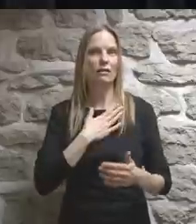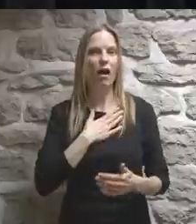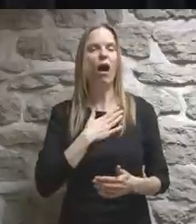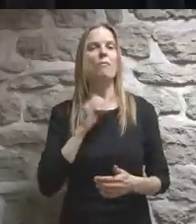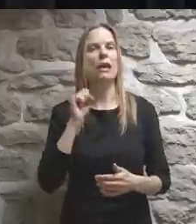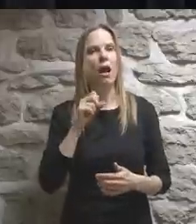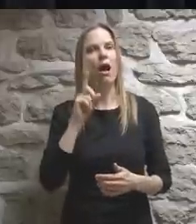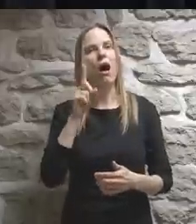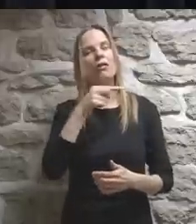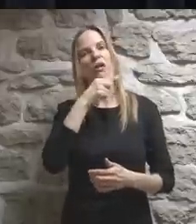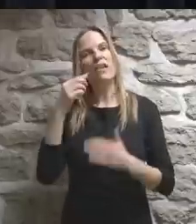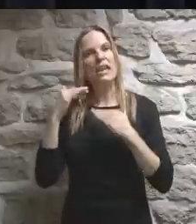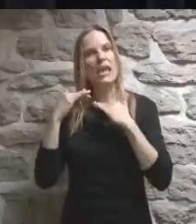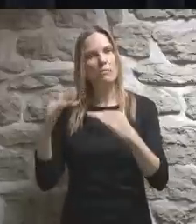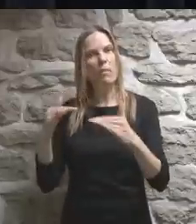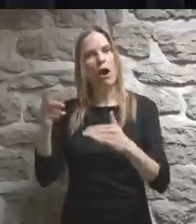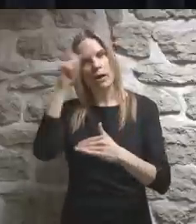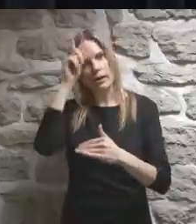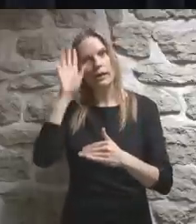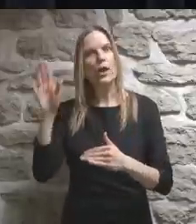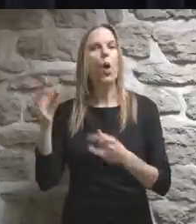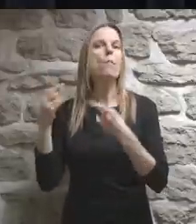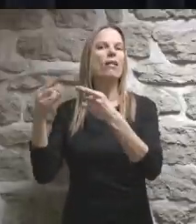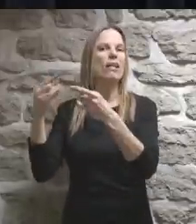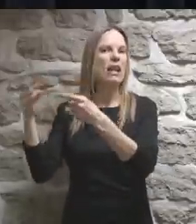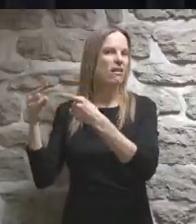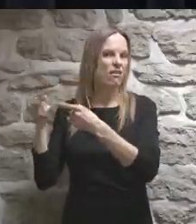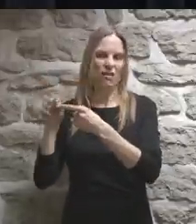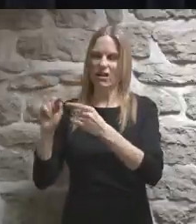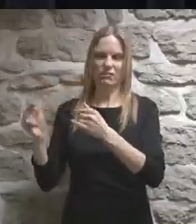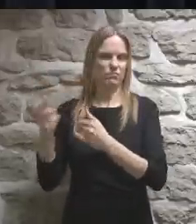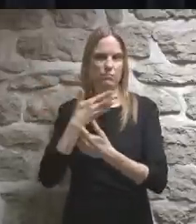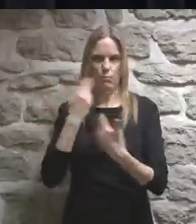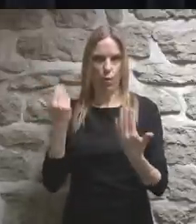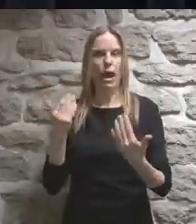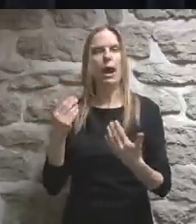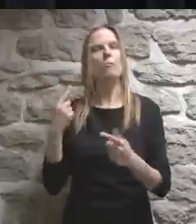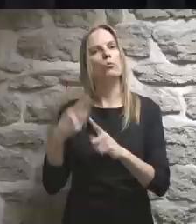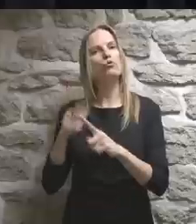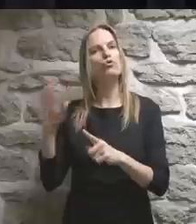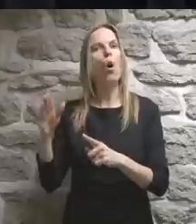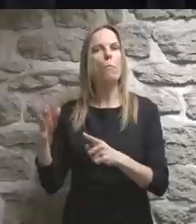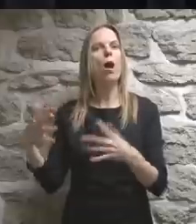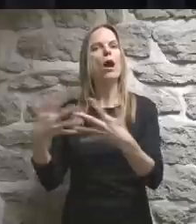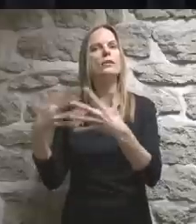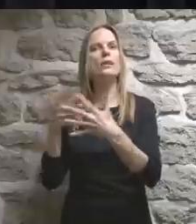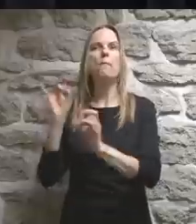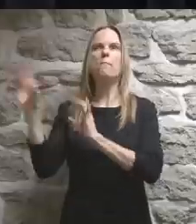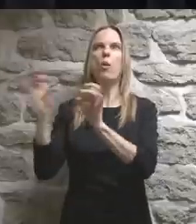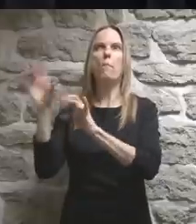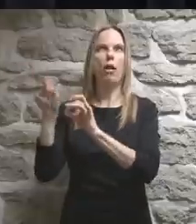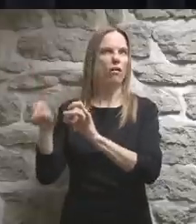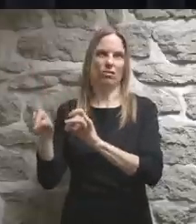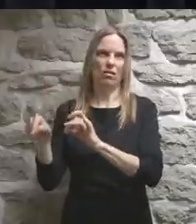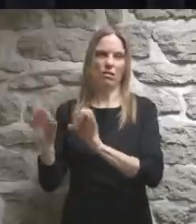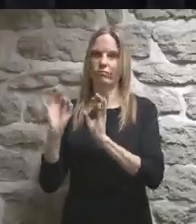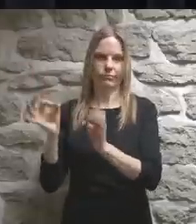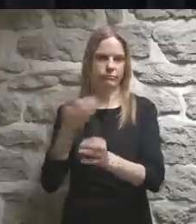ole Venemaa riiklikud telekanalid ja nende sõjapropaganda. Ja kuna see